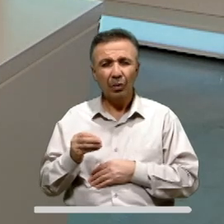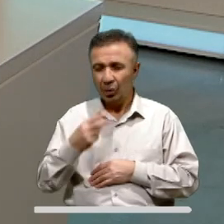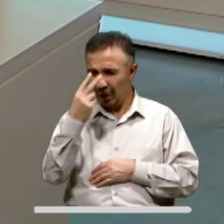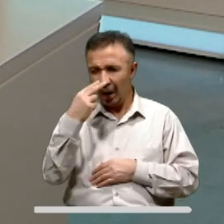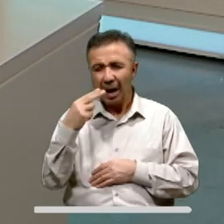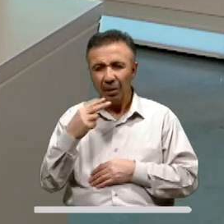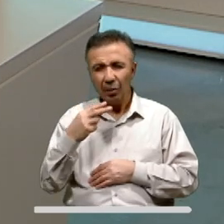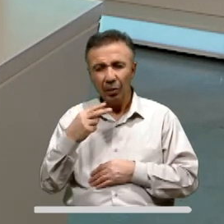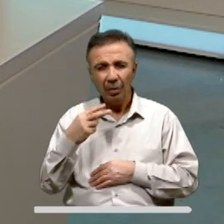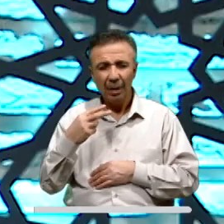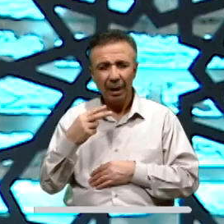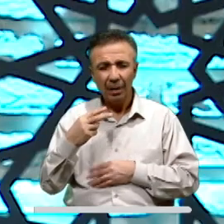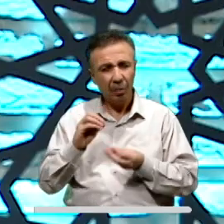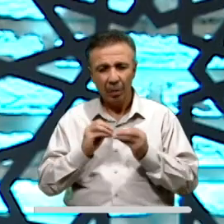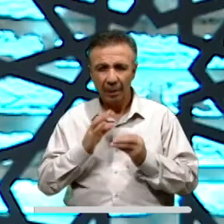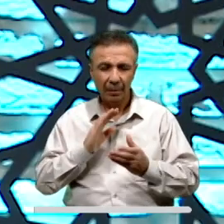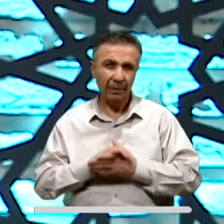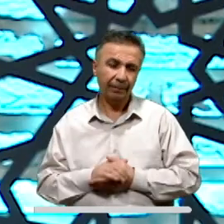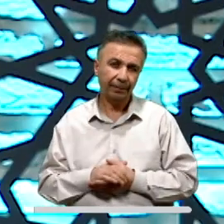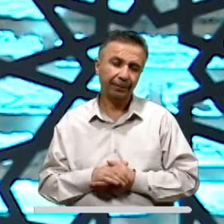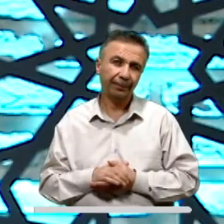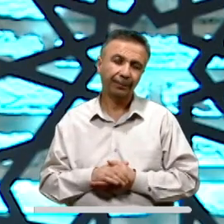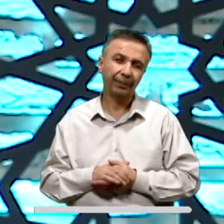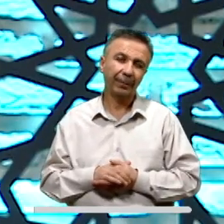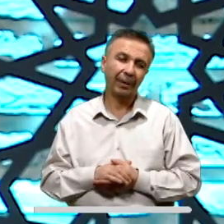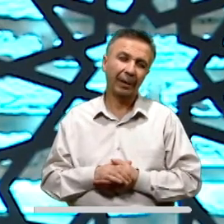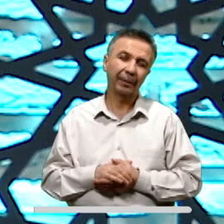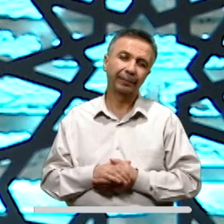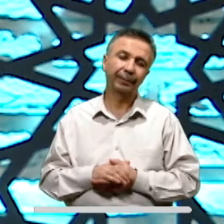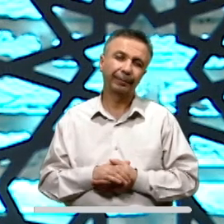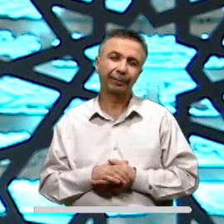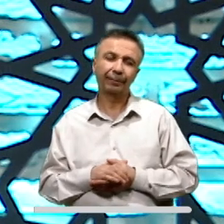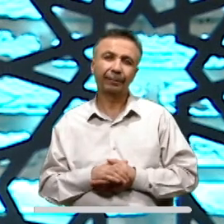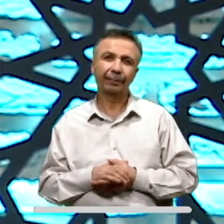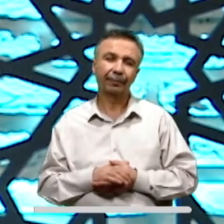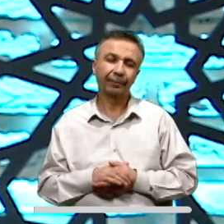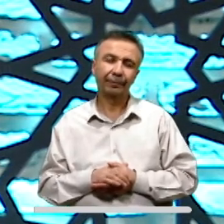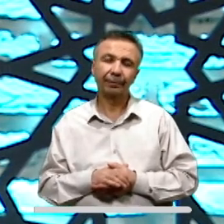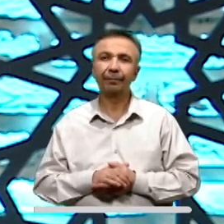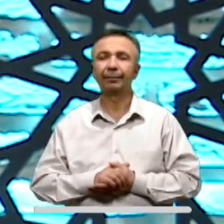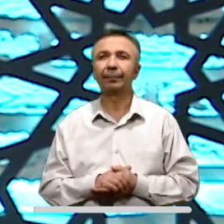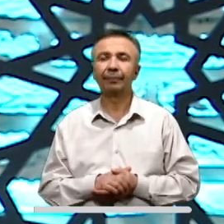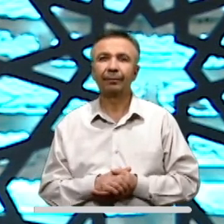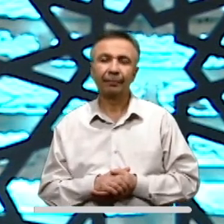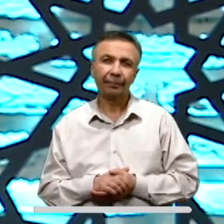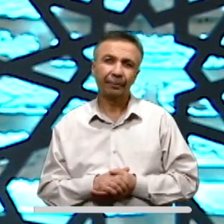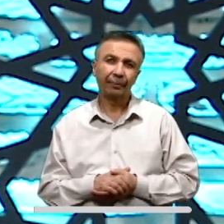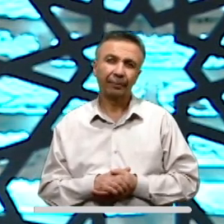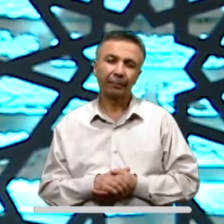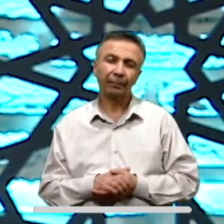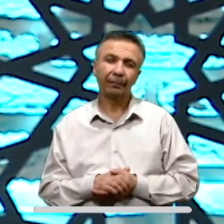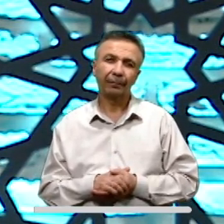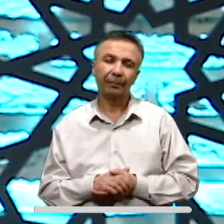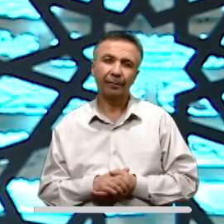yani. Evet. Anladım. Çocuğunuz inşallah göz aydınlığı bir evlat olur. Hem sizin için hem de milletimiz için. Bursa'ya